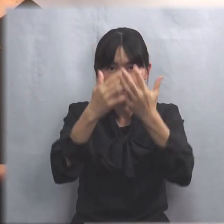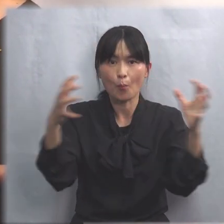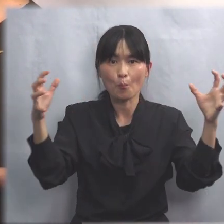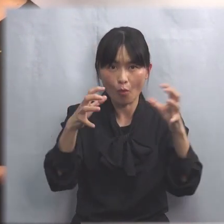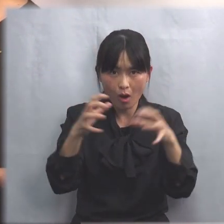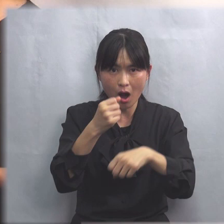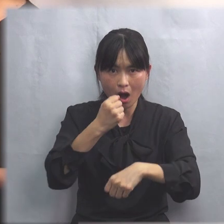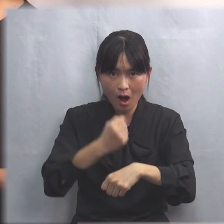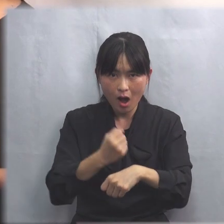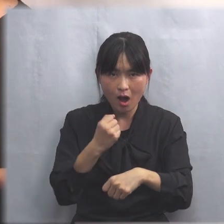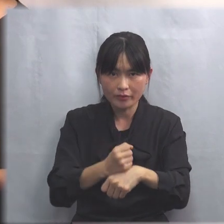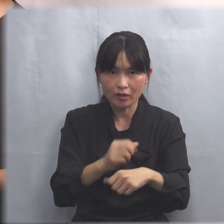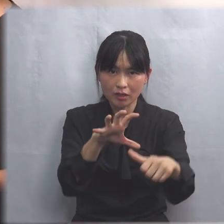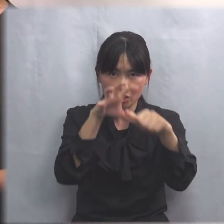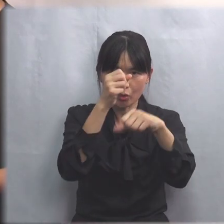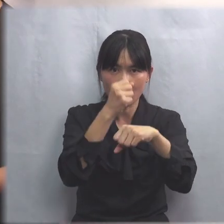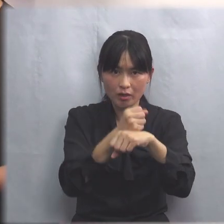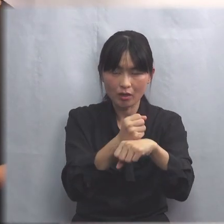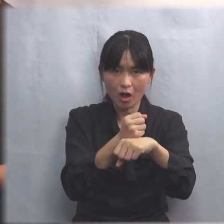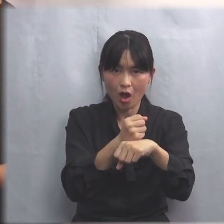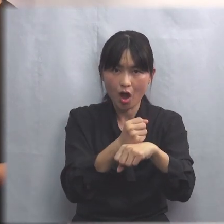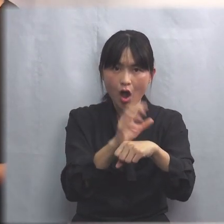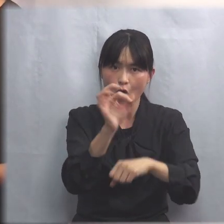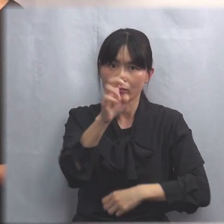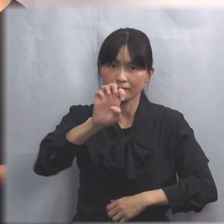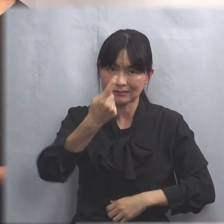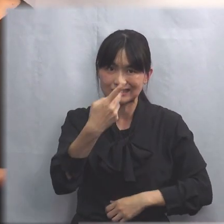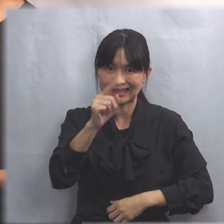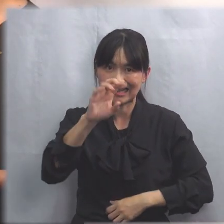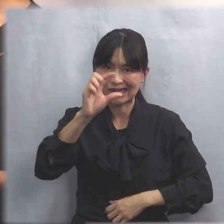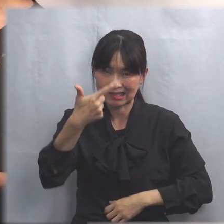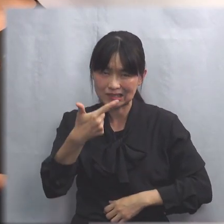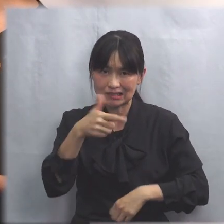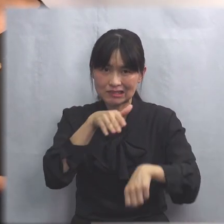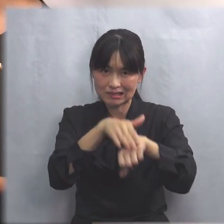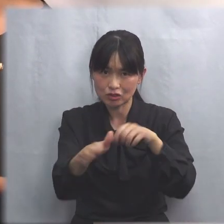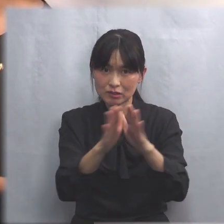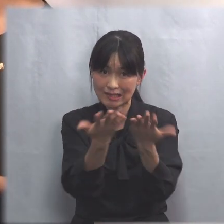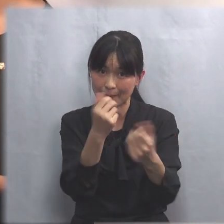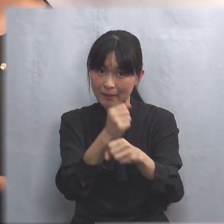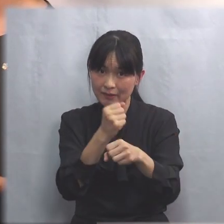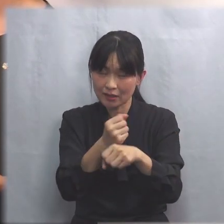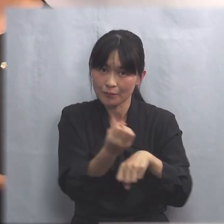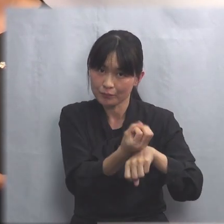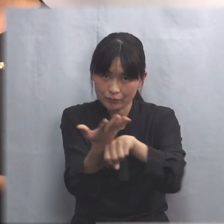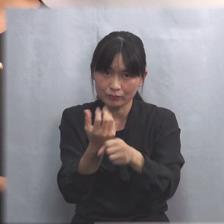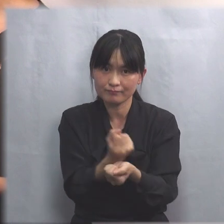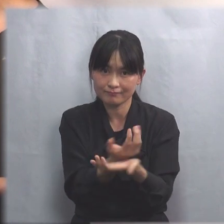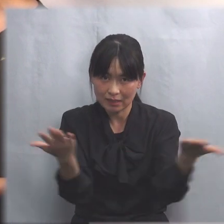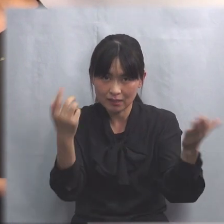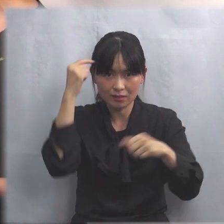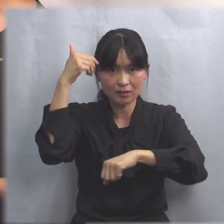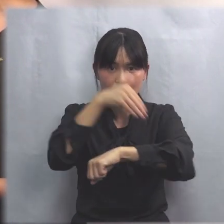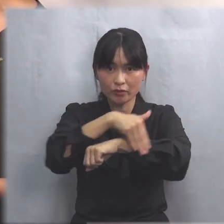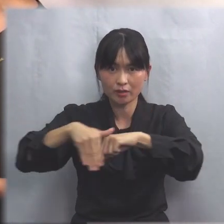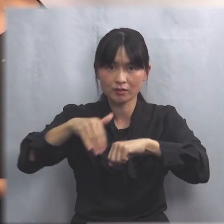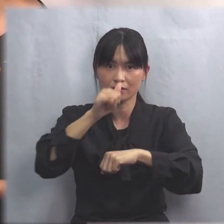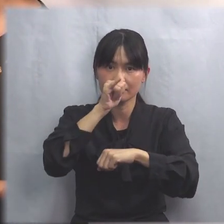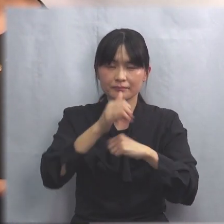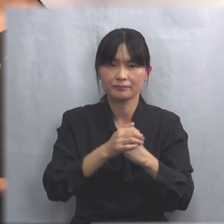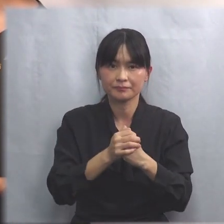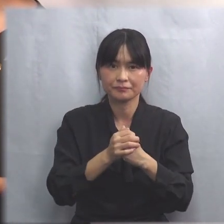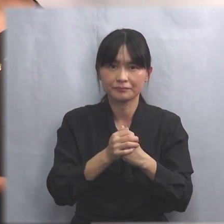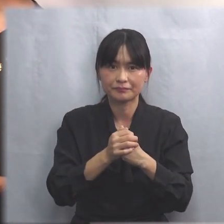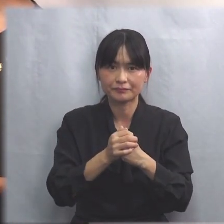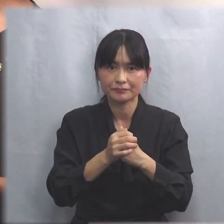모이면 그것을 가지고 오프라인의 매거진 형식으로 발간하는 그런 종류의 기관지의 신설을 제안을 드립니다.